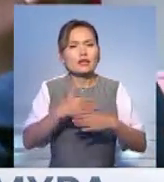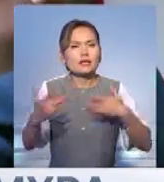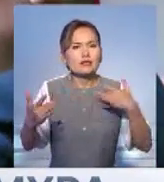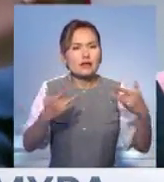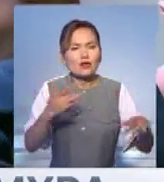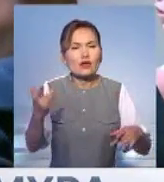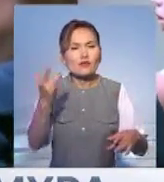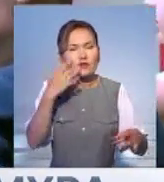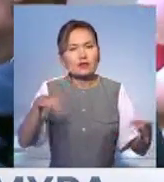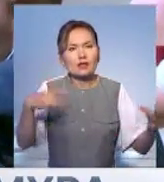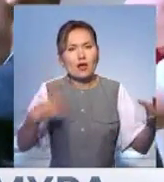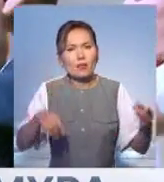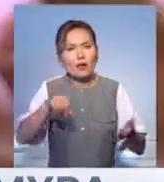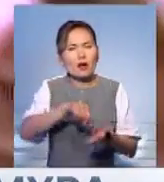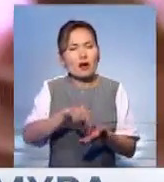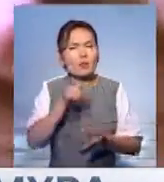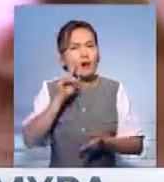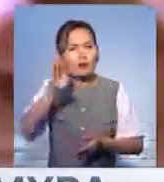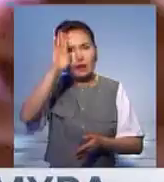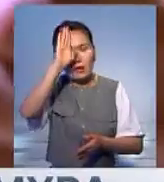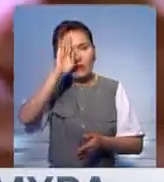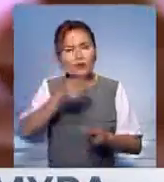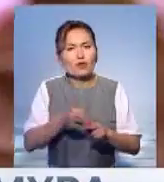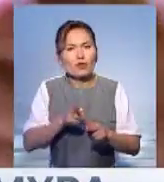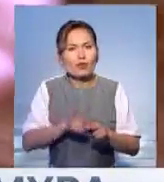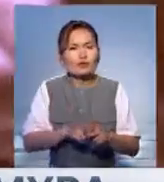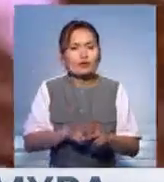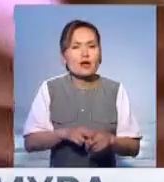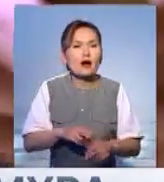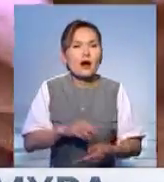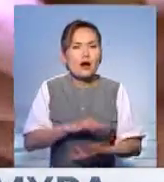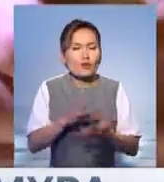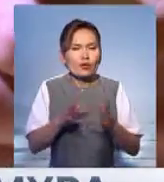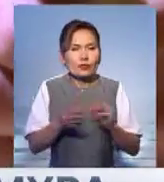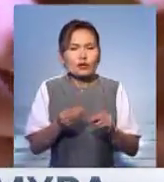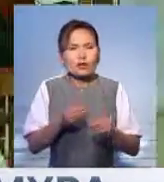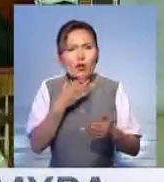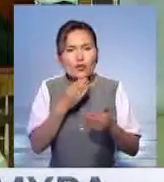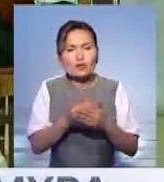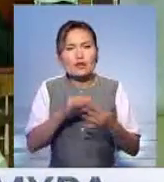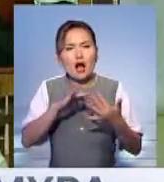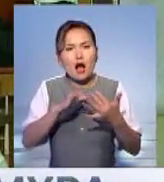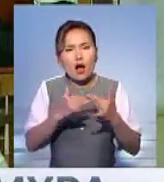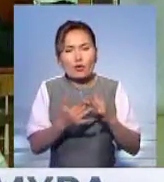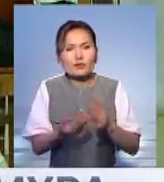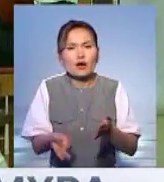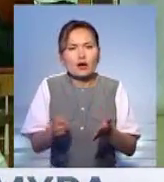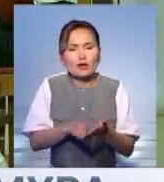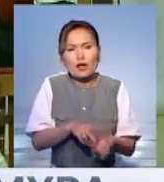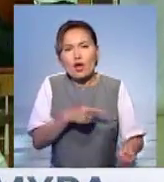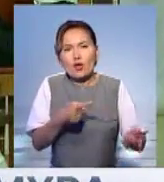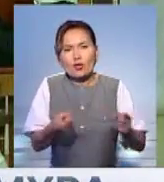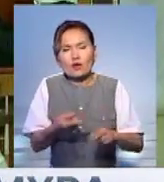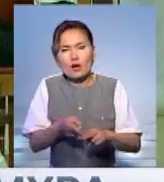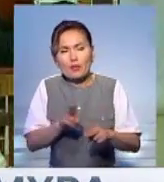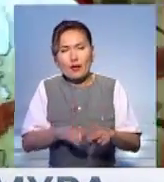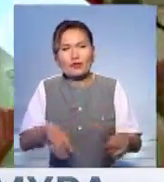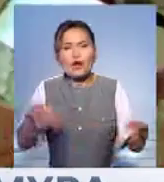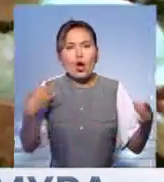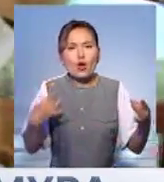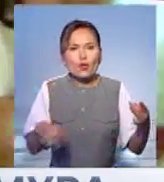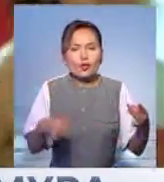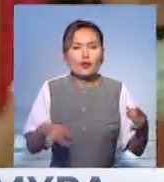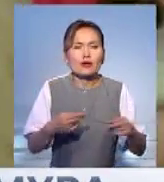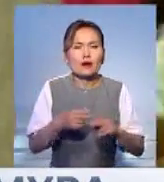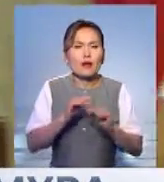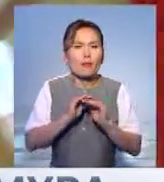көрерменнің көзайымына айнала білген ол отбасының жағдайына байланысты соңғы жылдары туған ауылына оралды. Мұнда да қол қусырып қалған жоқ, өнерлі балғындардың